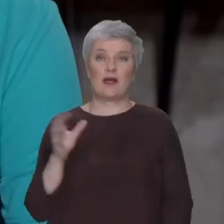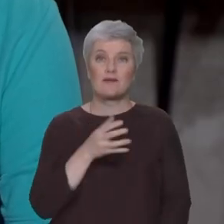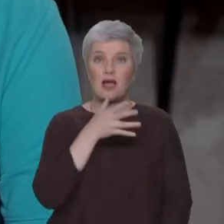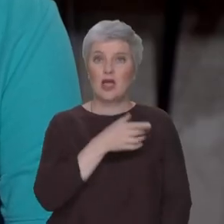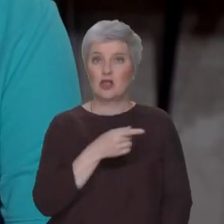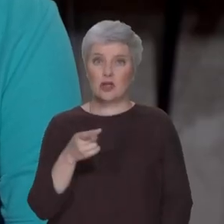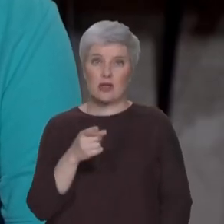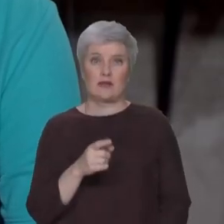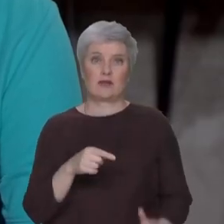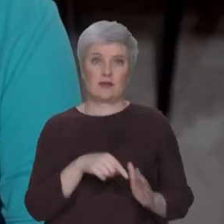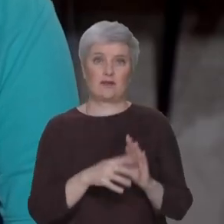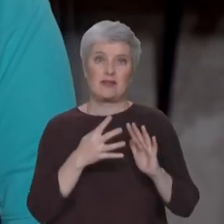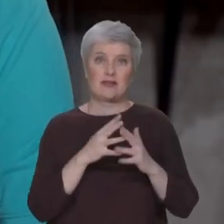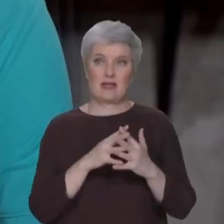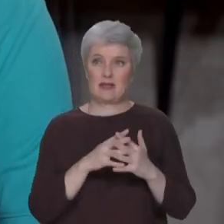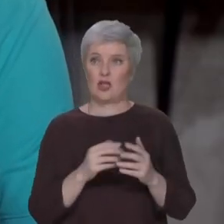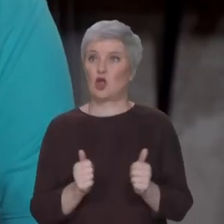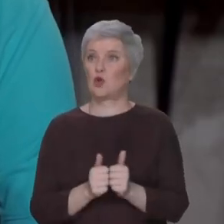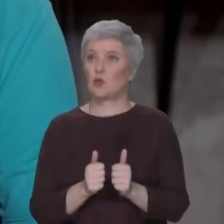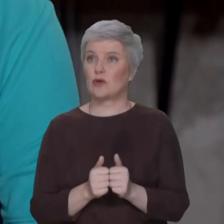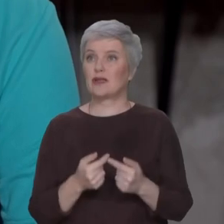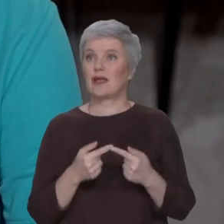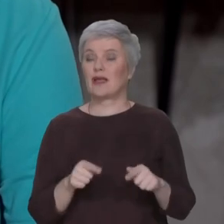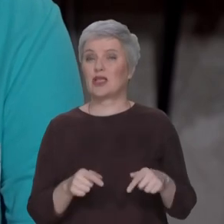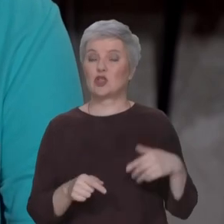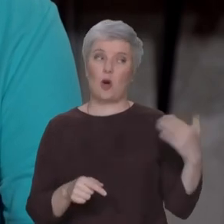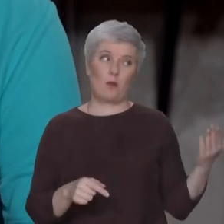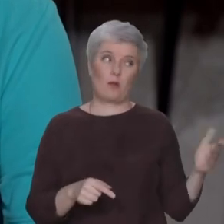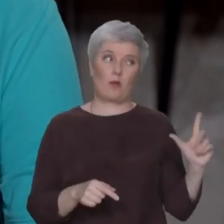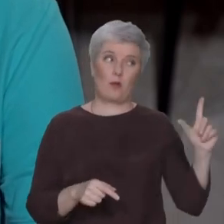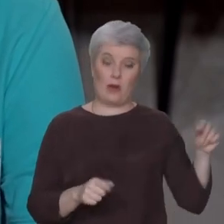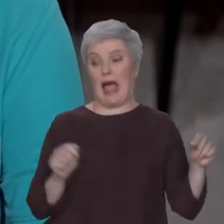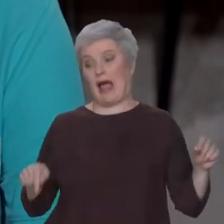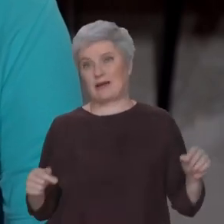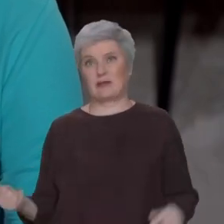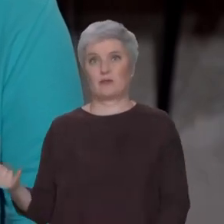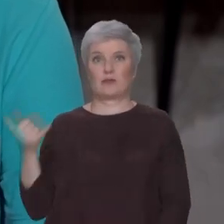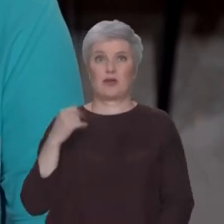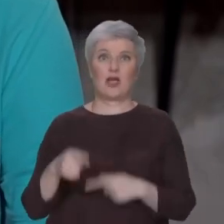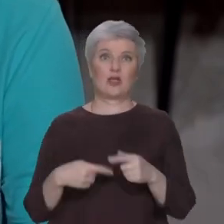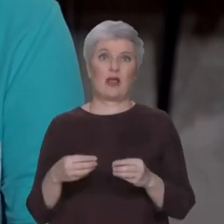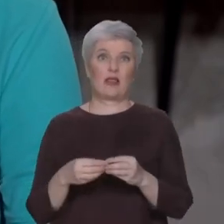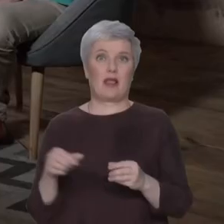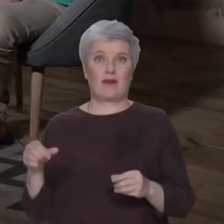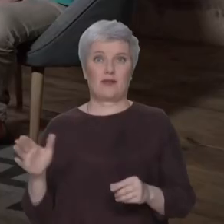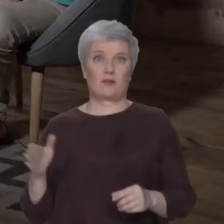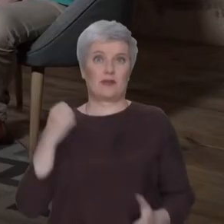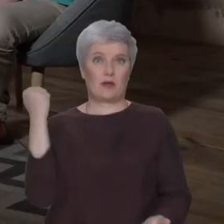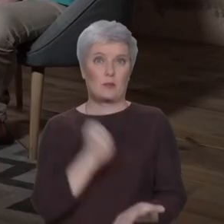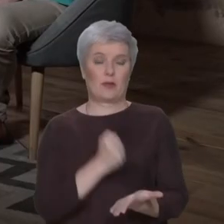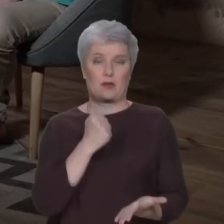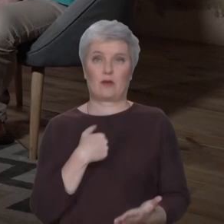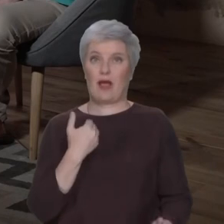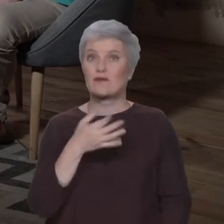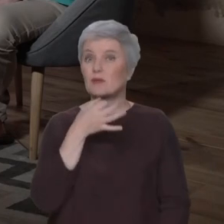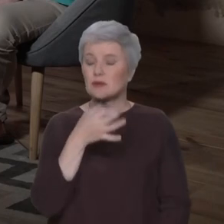селі. Сусіди з іншого боку виїхали. Ці нам позвонили буквально через там 10 хвилин після прильоту. Я вам